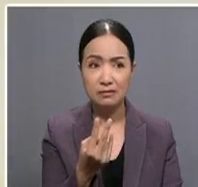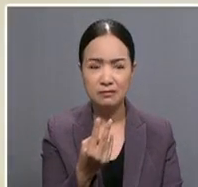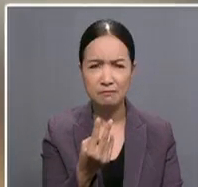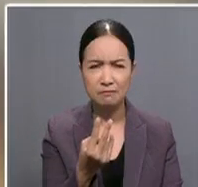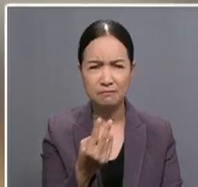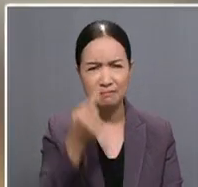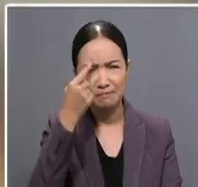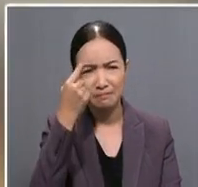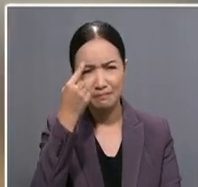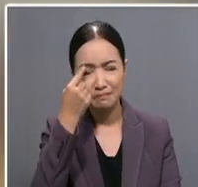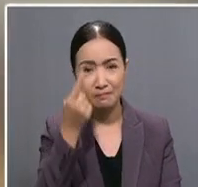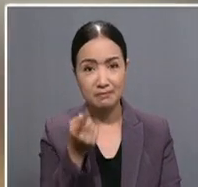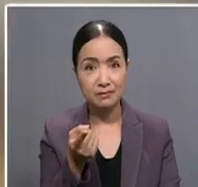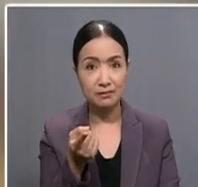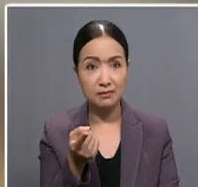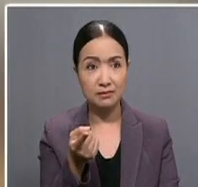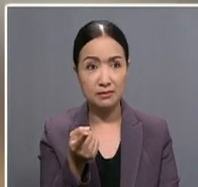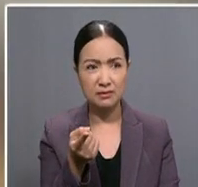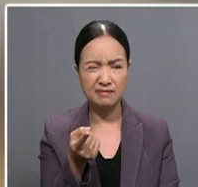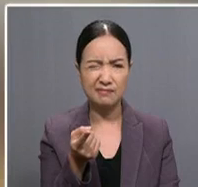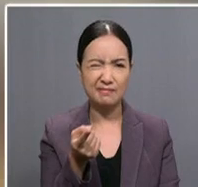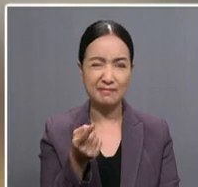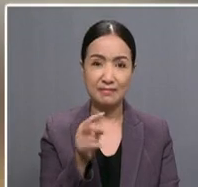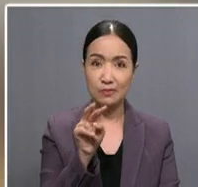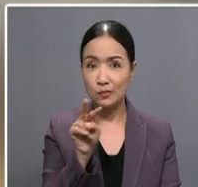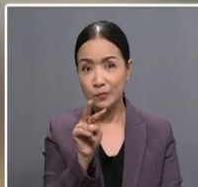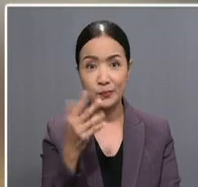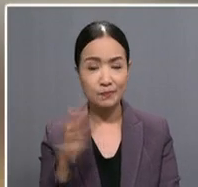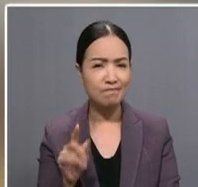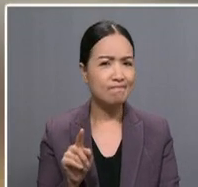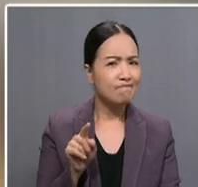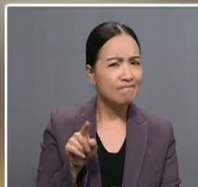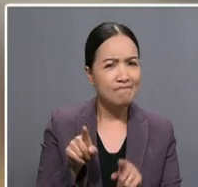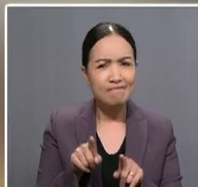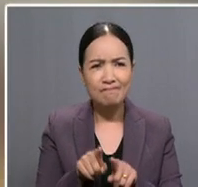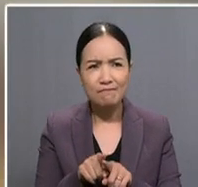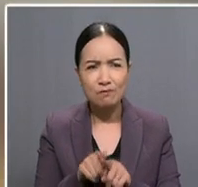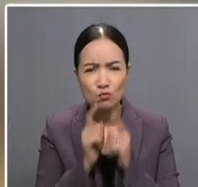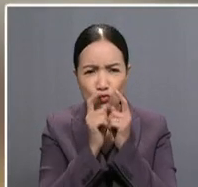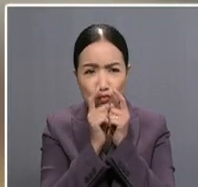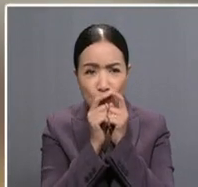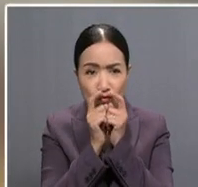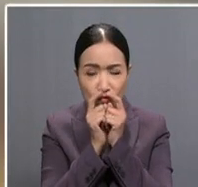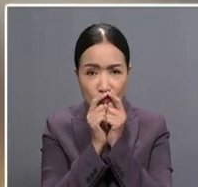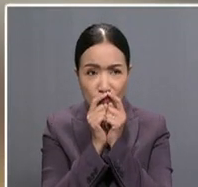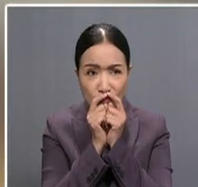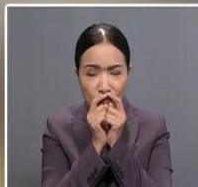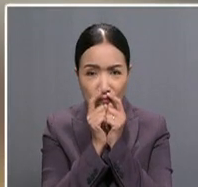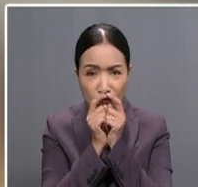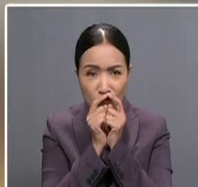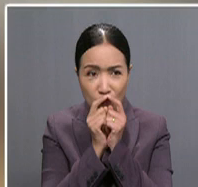สีดำๆนั่นนะครับดูแล้วมันเหมือนหนูตัวเล็กๆหรือว่าลูก